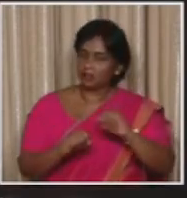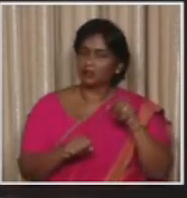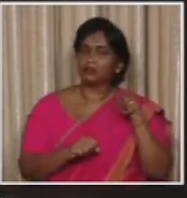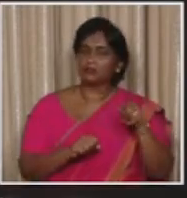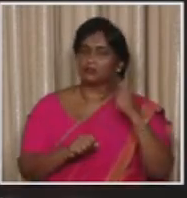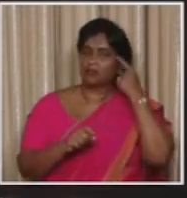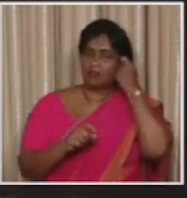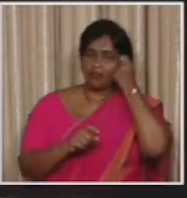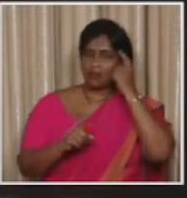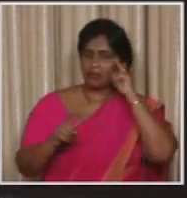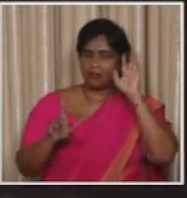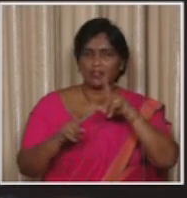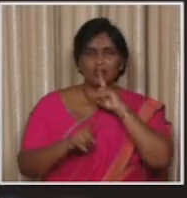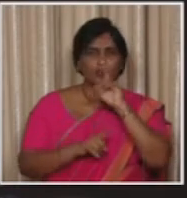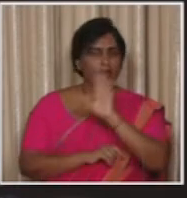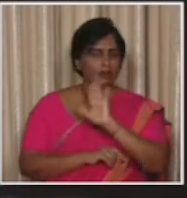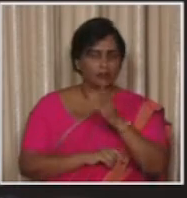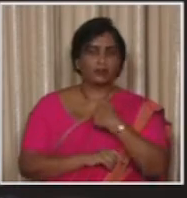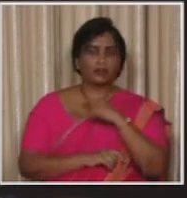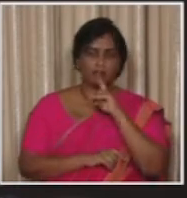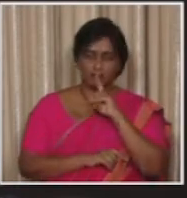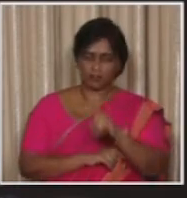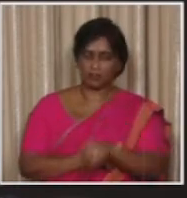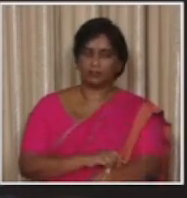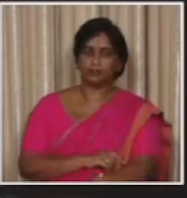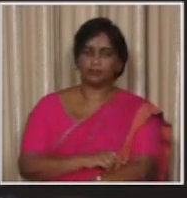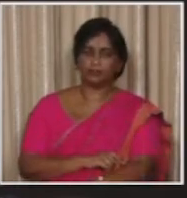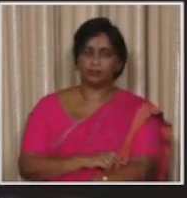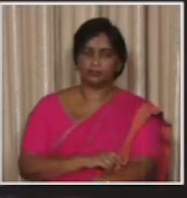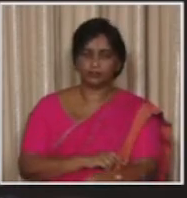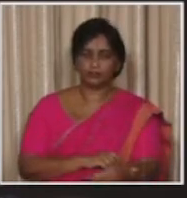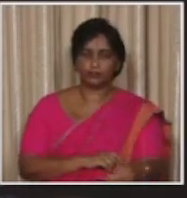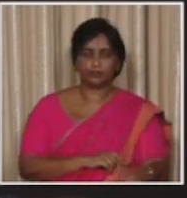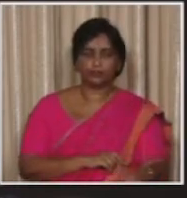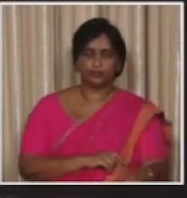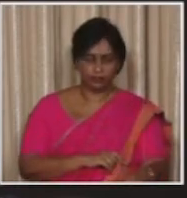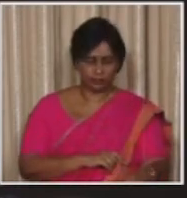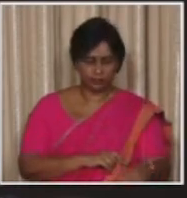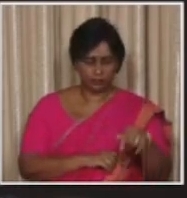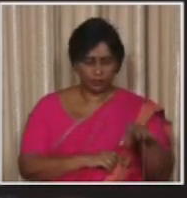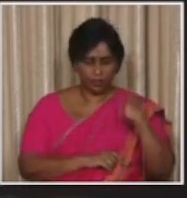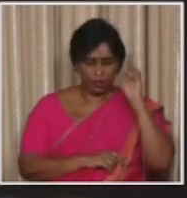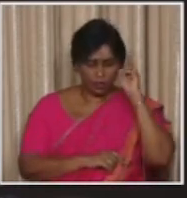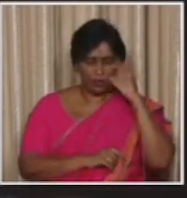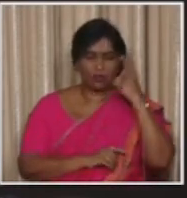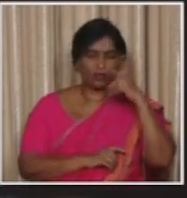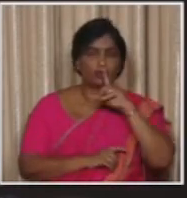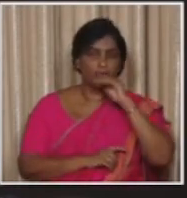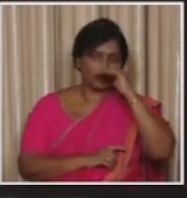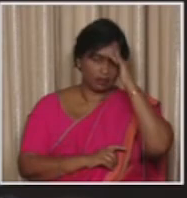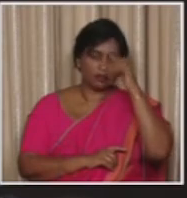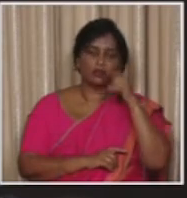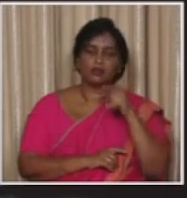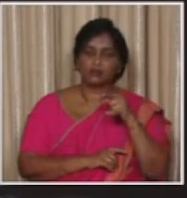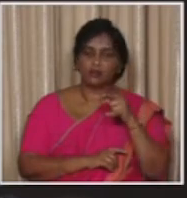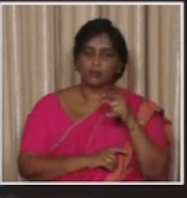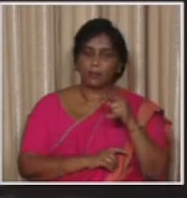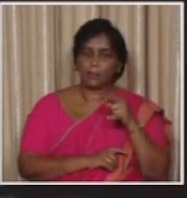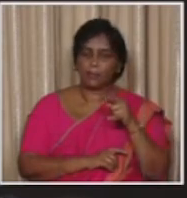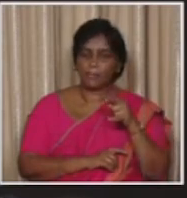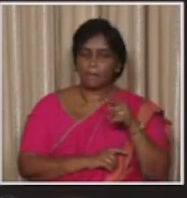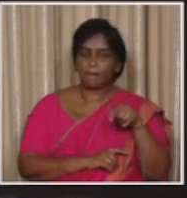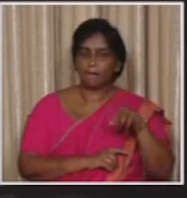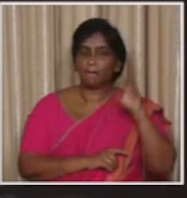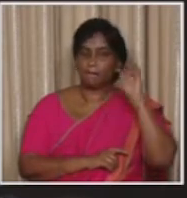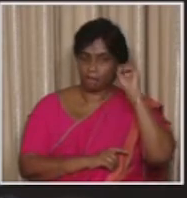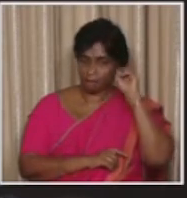ගරු නියෝජ්‍ය කතානායකතුමනි ඔබතුමාගේ ප්‍රශ්න උත්තරේ අද උදෑසන නියෝජ්‍ය කතානායකතුමනි ඔව් අද උදෑසන